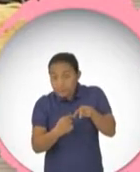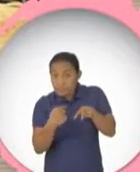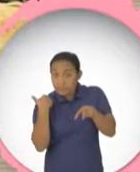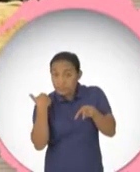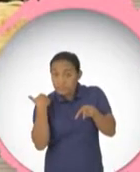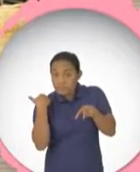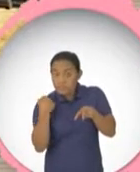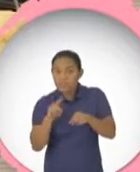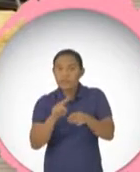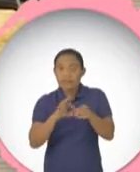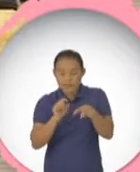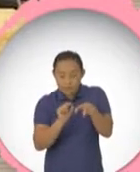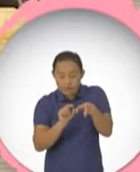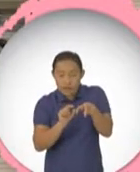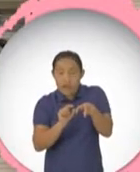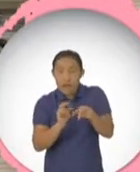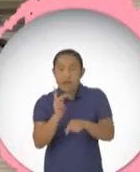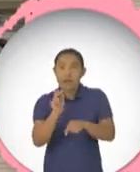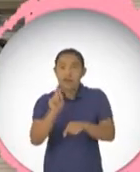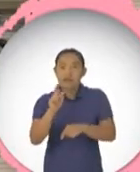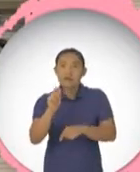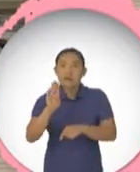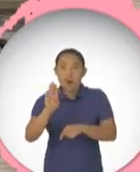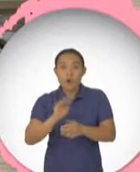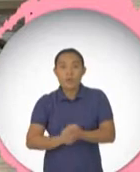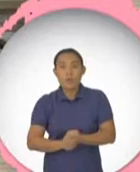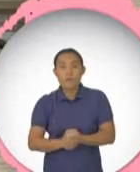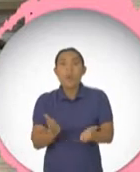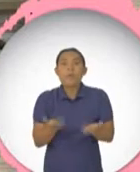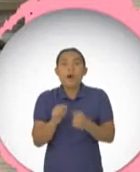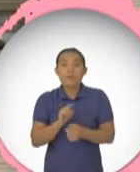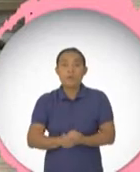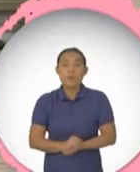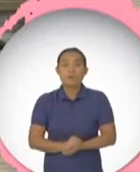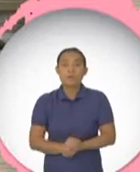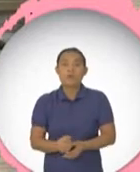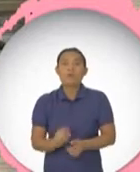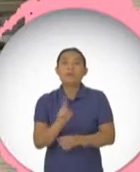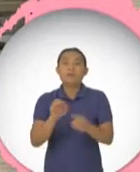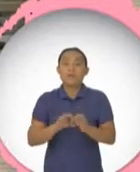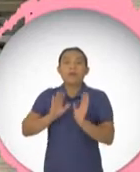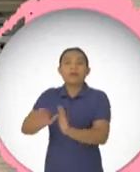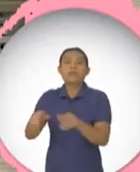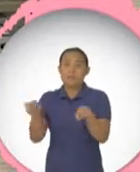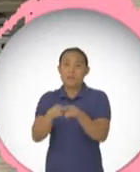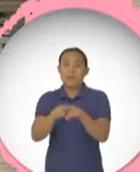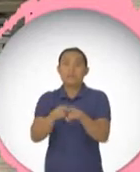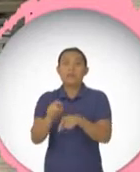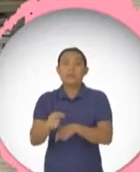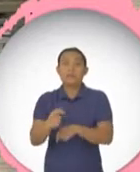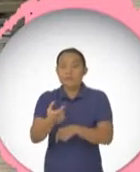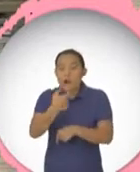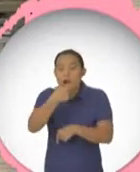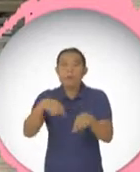ะมีลักษณะกรอบโปร่งแล้วก็เบาค่ะสำหรับผลิตภัณฑ์ที่อบสุกเรียบร้อยแล้วเนี่ยจะมีลักษณะการเก็บเช่นเดียวกับคุกกี ้ยังไง นะคะก็